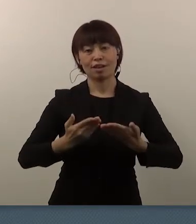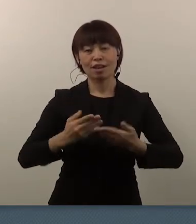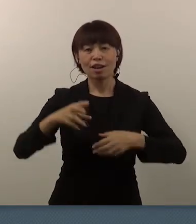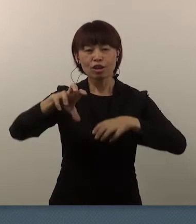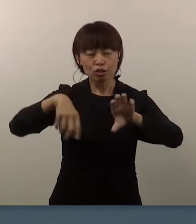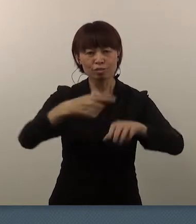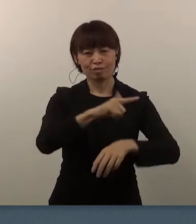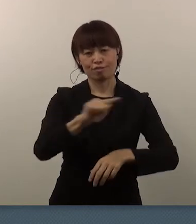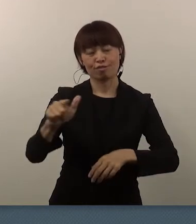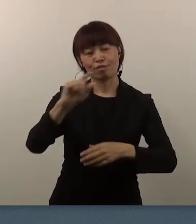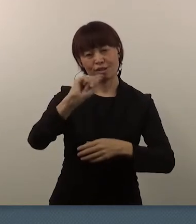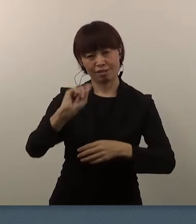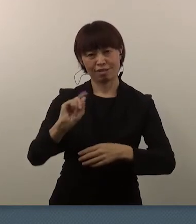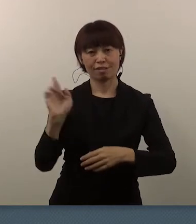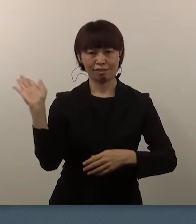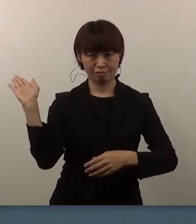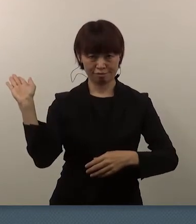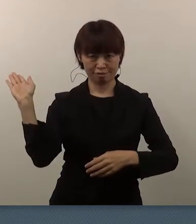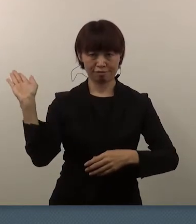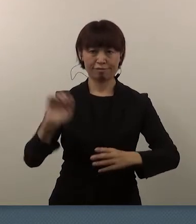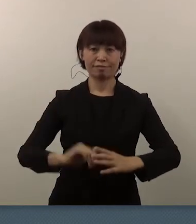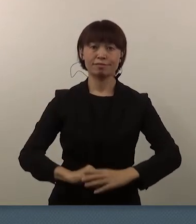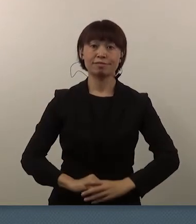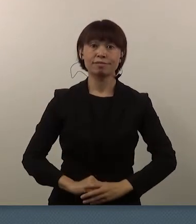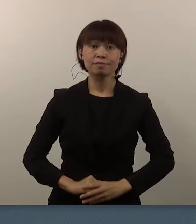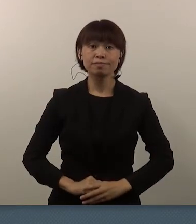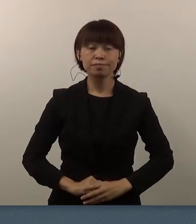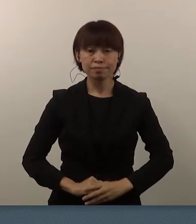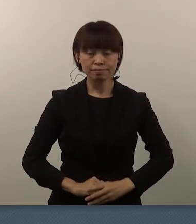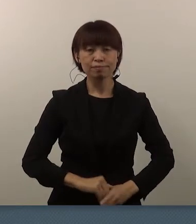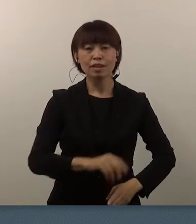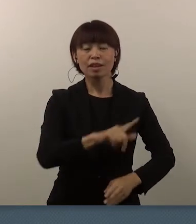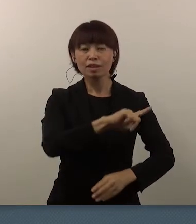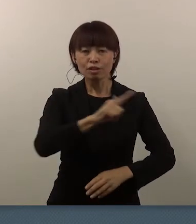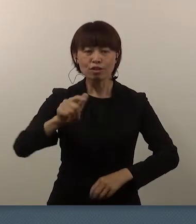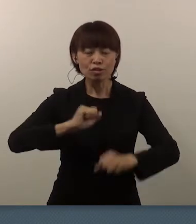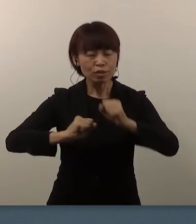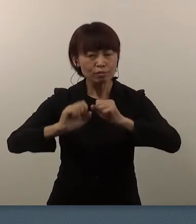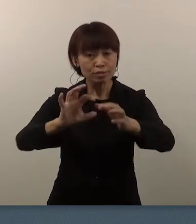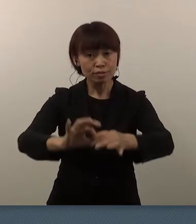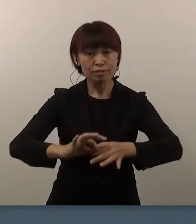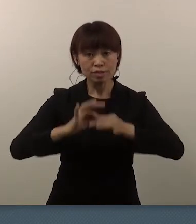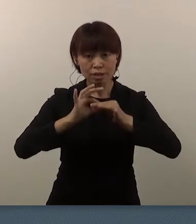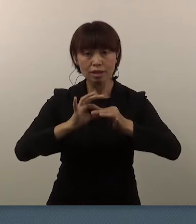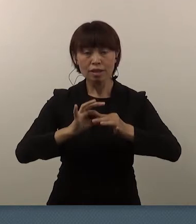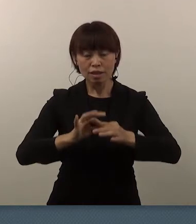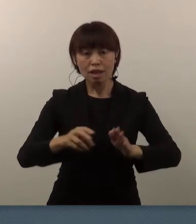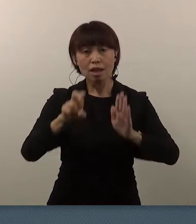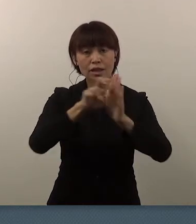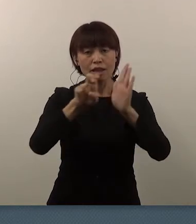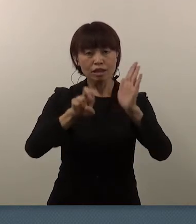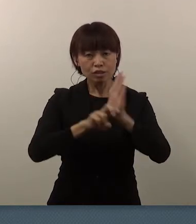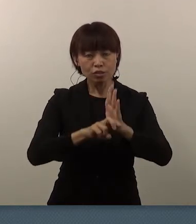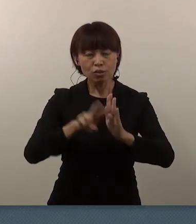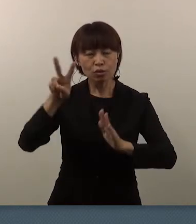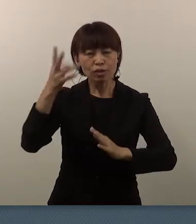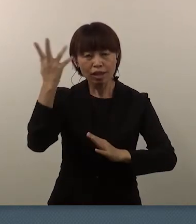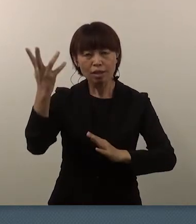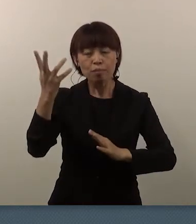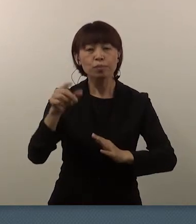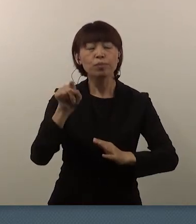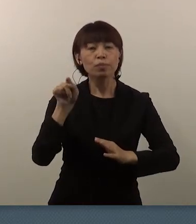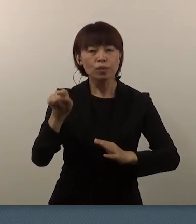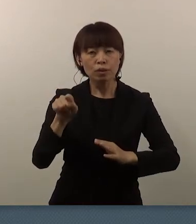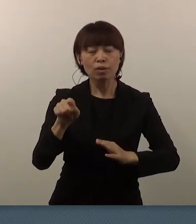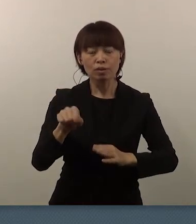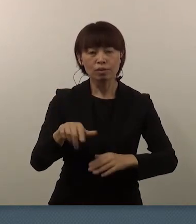れましたけどね、こうしたさまざまな取り組みを通じまして、共に生きる社会神奈川県知事の理念をさらに多